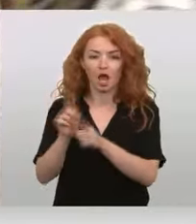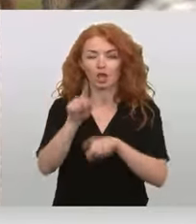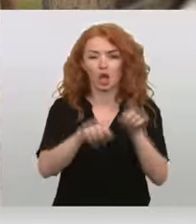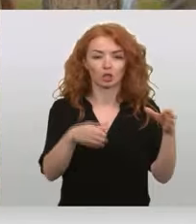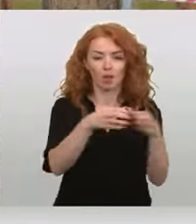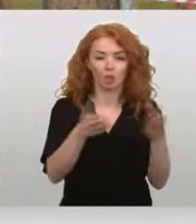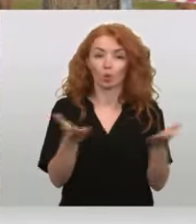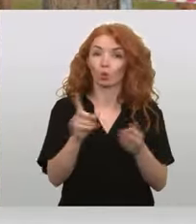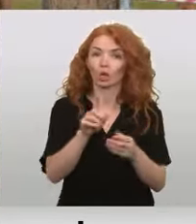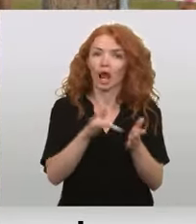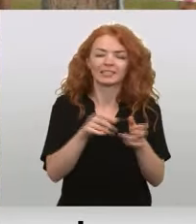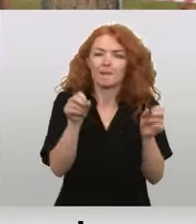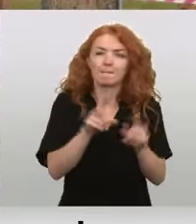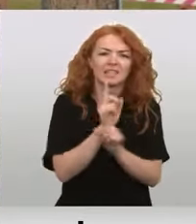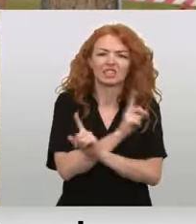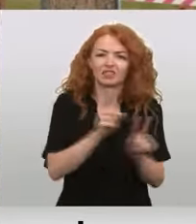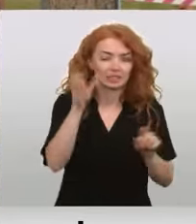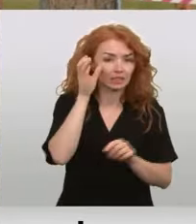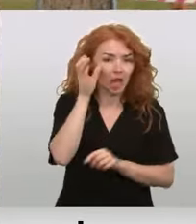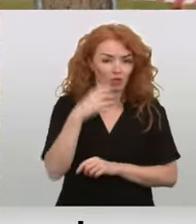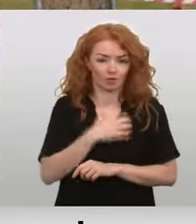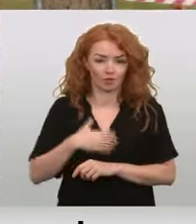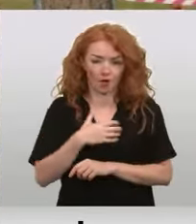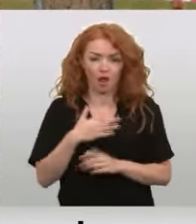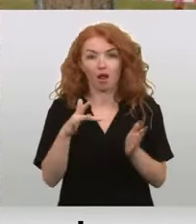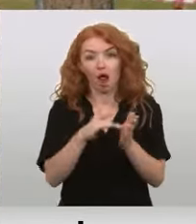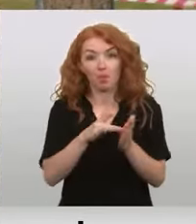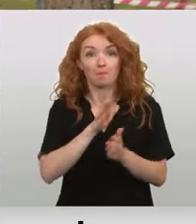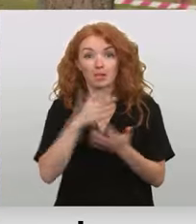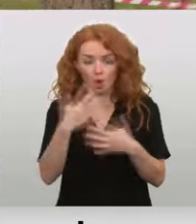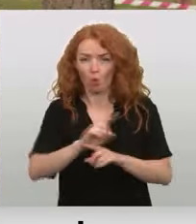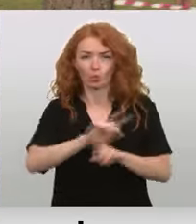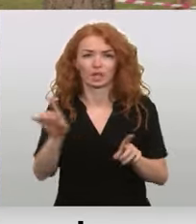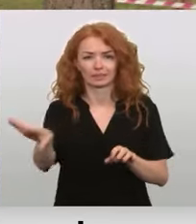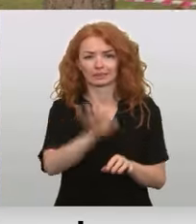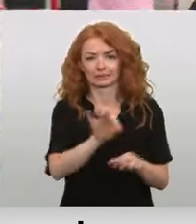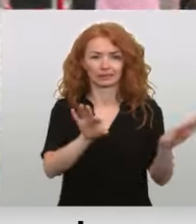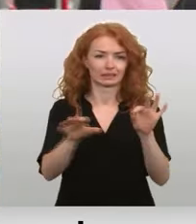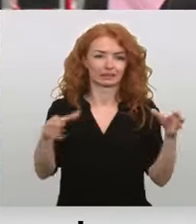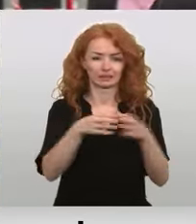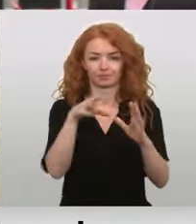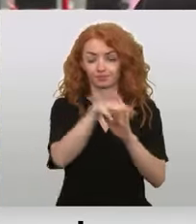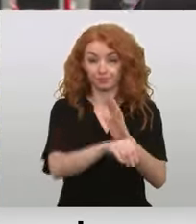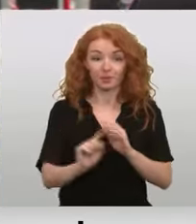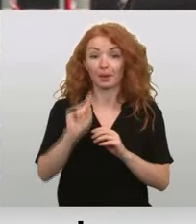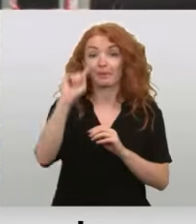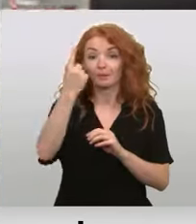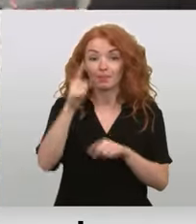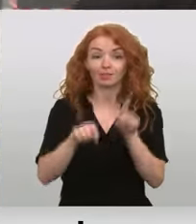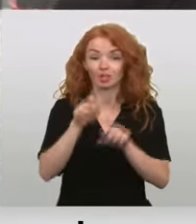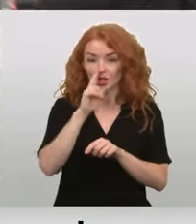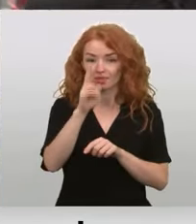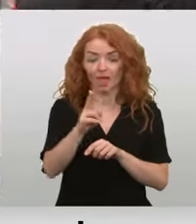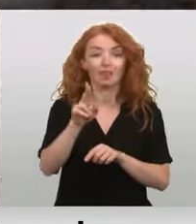kur ir kādas specifiskas zināšanas nepieciešamas. Tad, ja bija jau kāda, tad mēs uzreiz jau iedalījām attiecīgajā batona. Pirmajās pāris